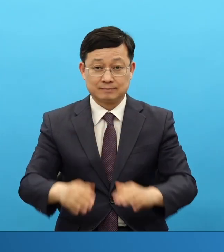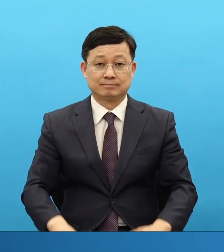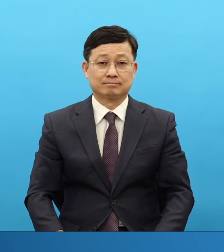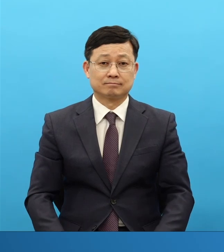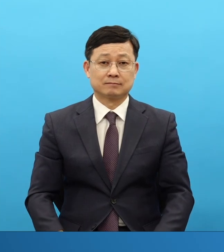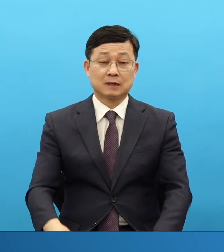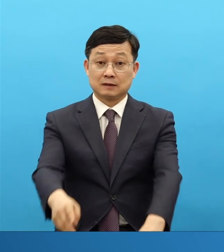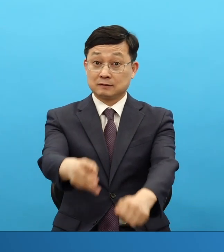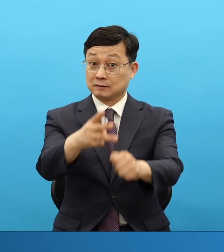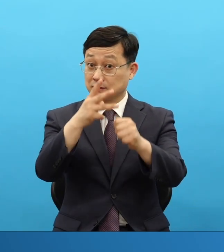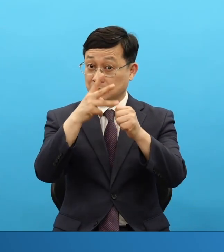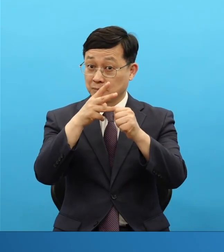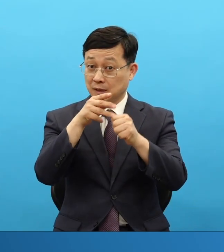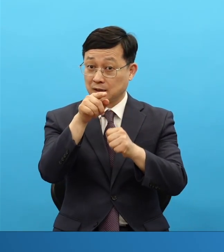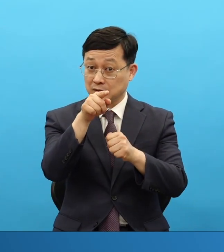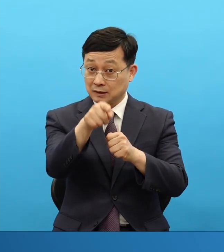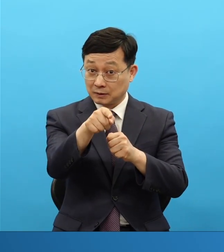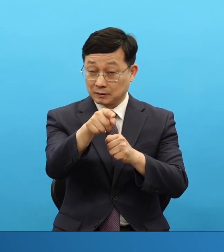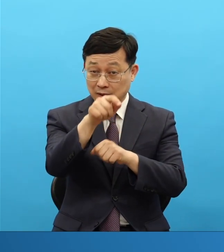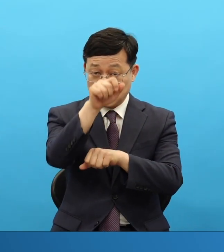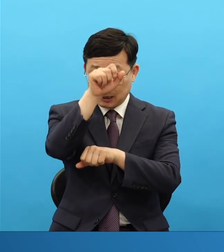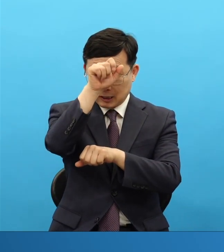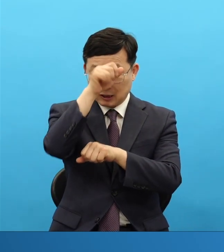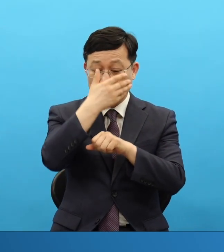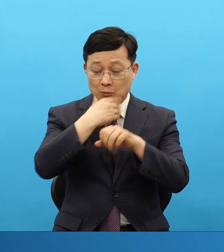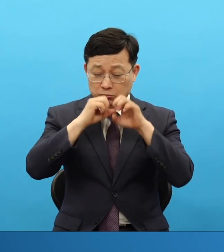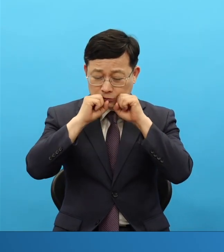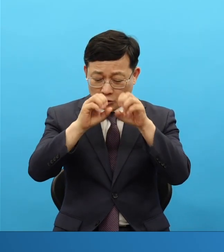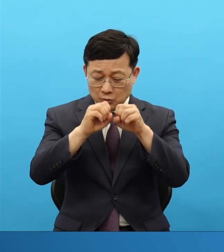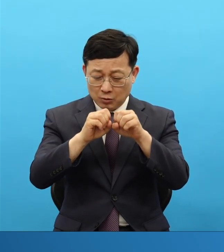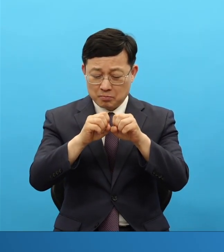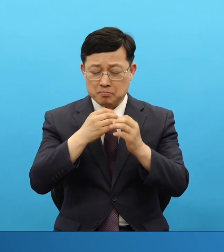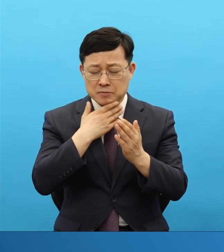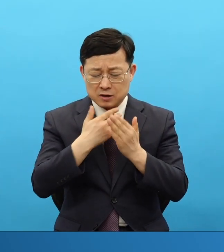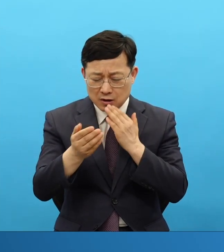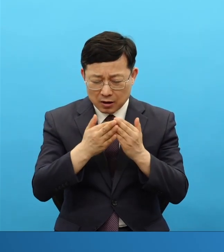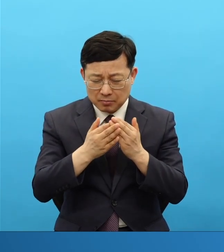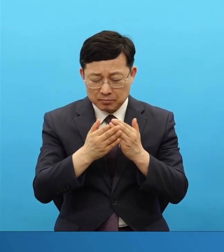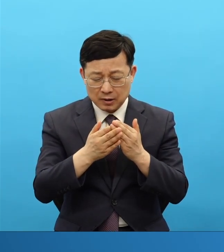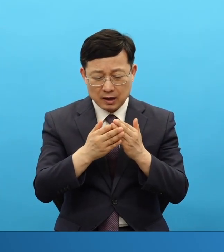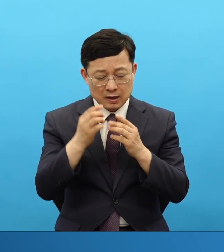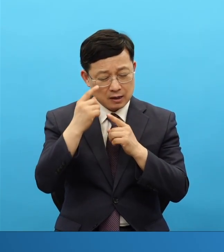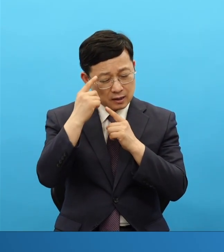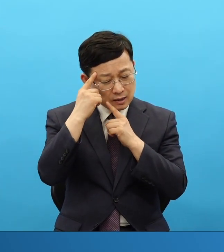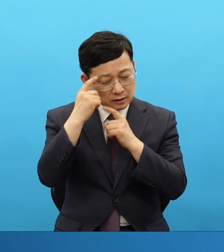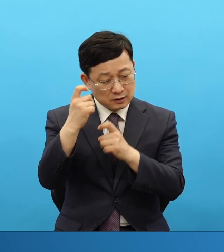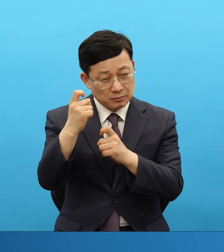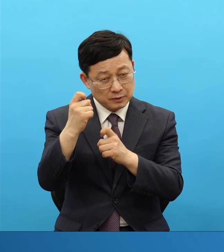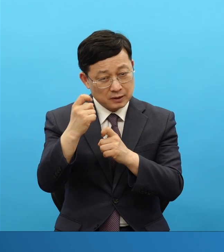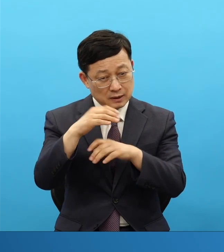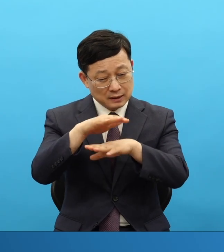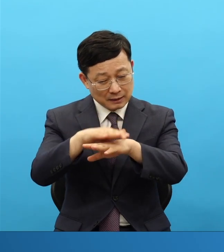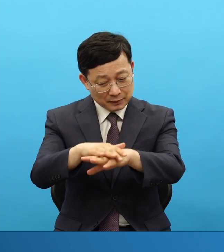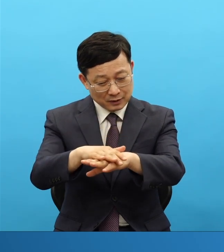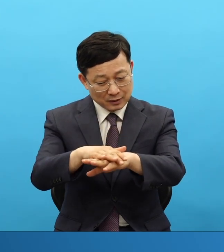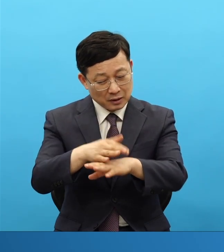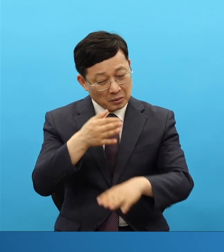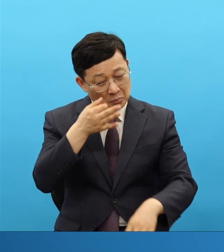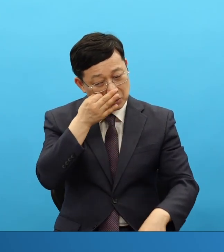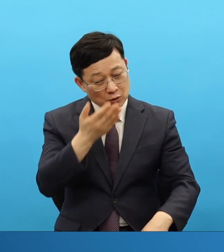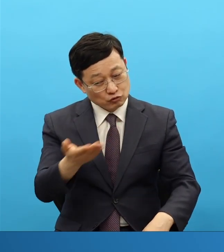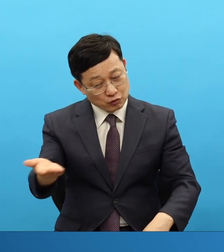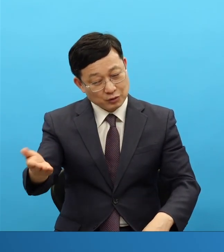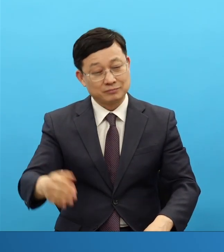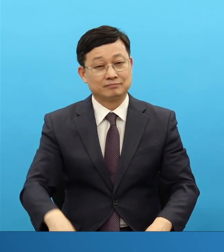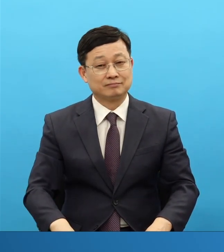발자취를 남겨두어서 따라오게 만들어야 됩니다. And you must leave behind your footprints so that others can follow in it. 메이션